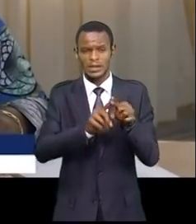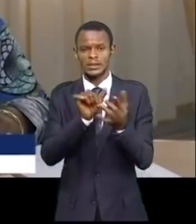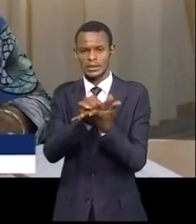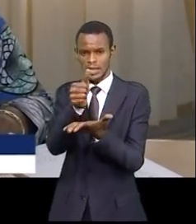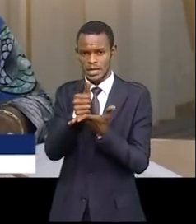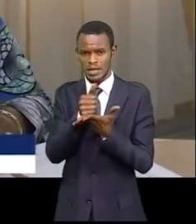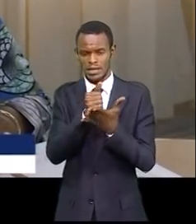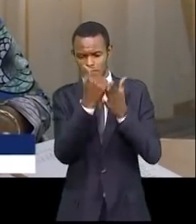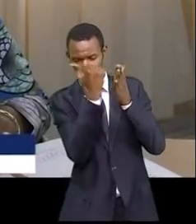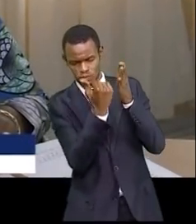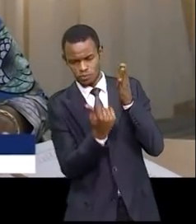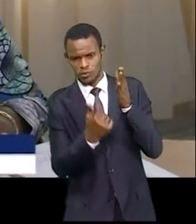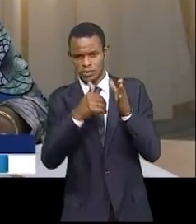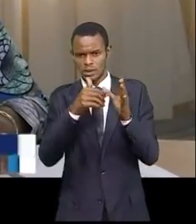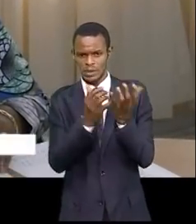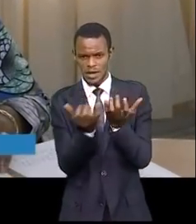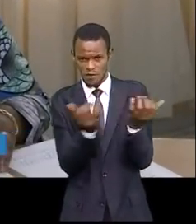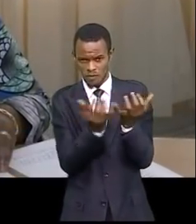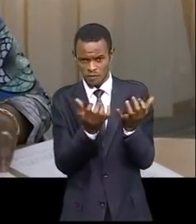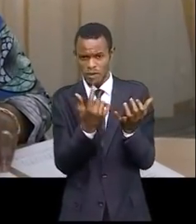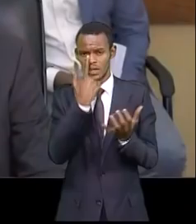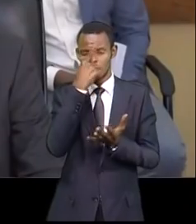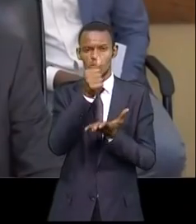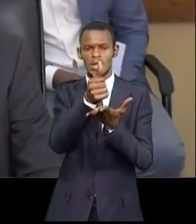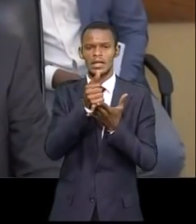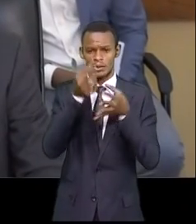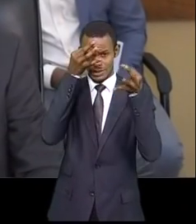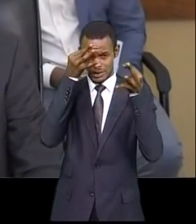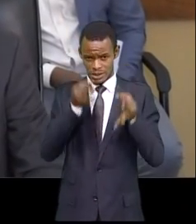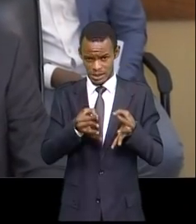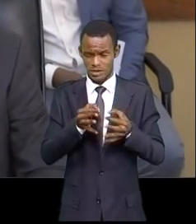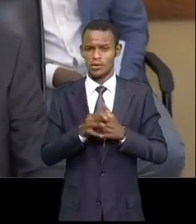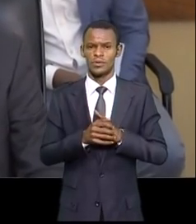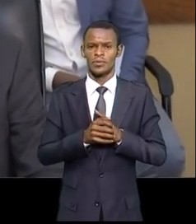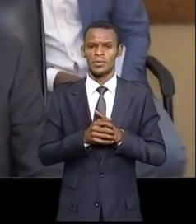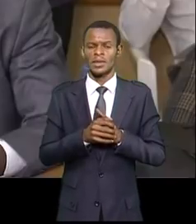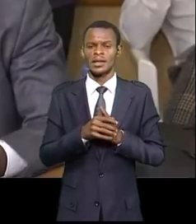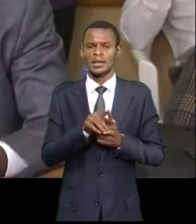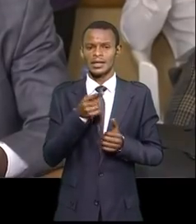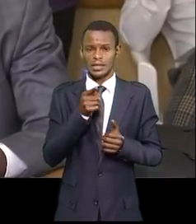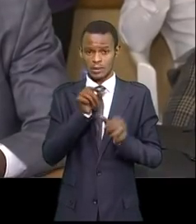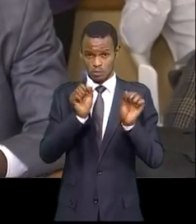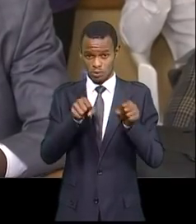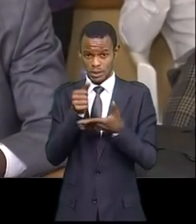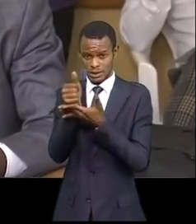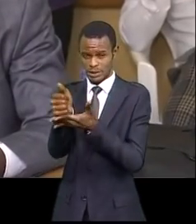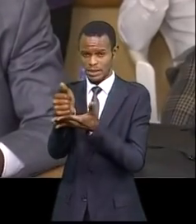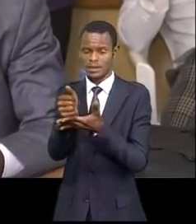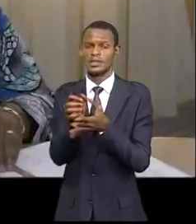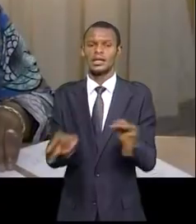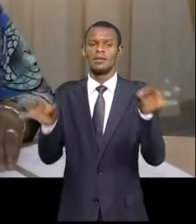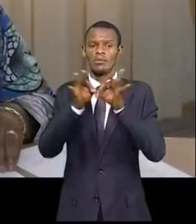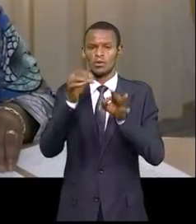un outil complet dead à la décision qui peut être bénéfique pour les différents acteurs